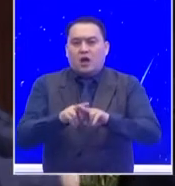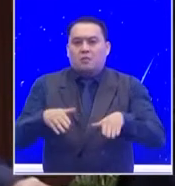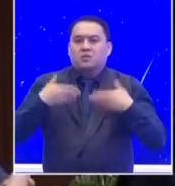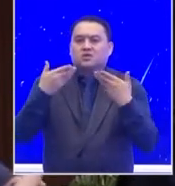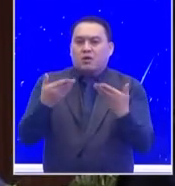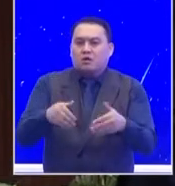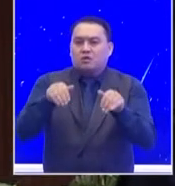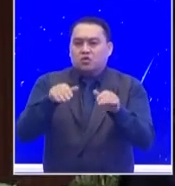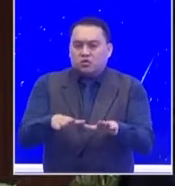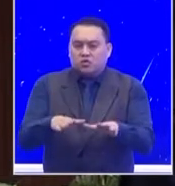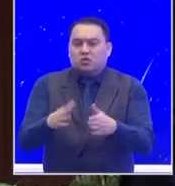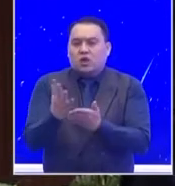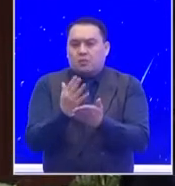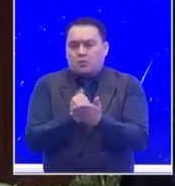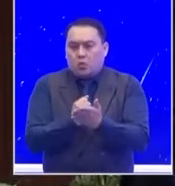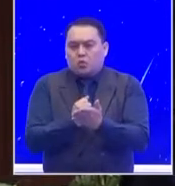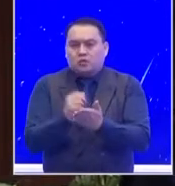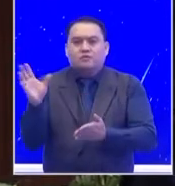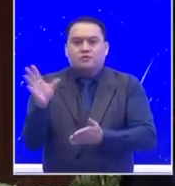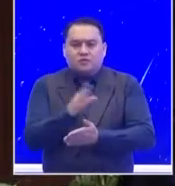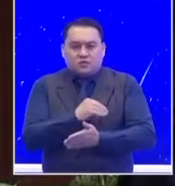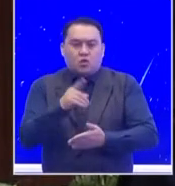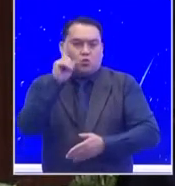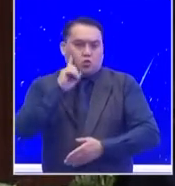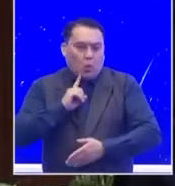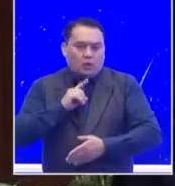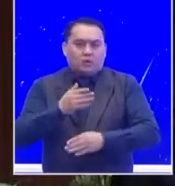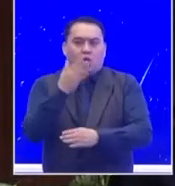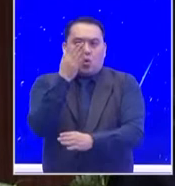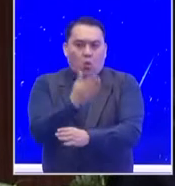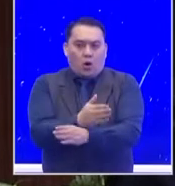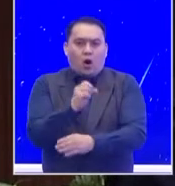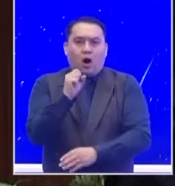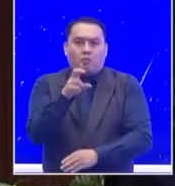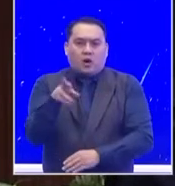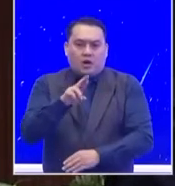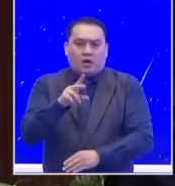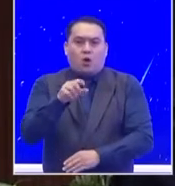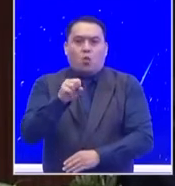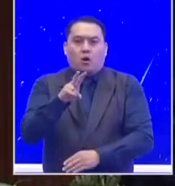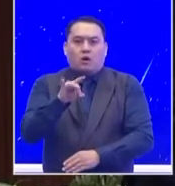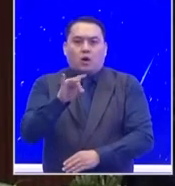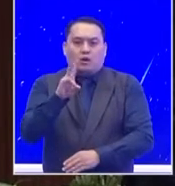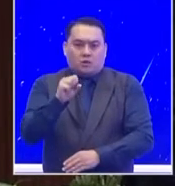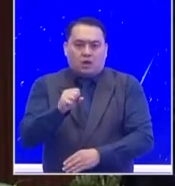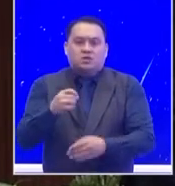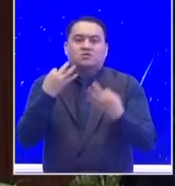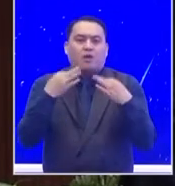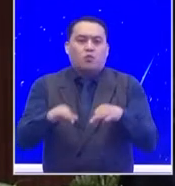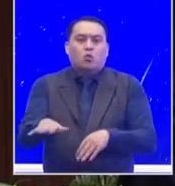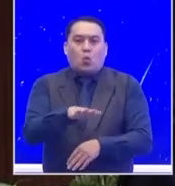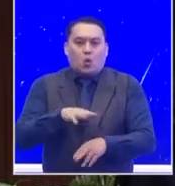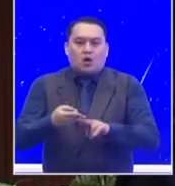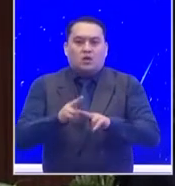предлагаем альтернативный вариант, который устроит все стороны. На пересечении улиц Абая и Гаухарана есть свободный участок. Вот